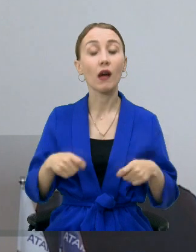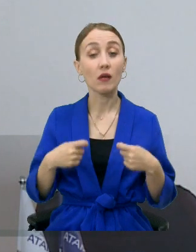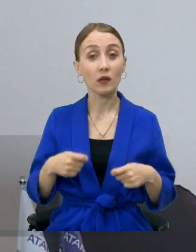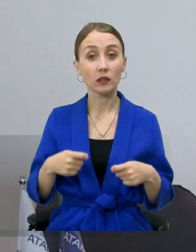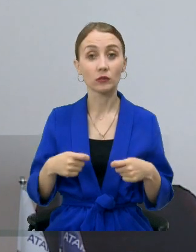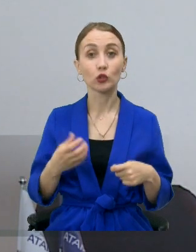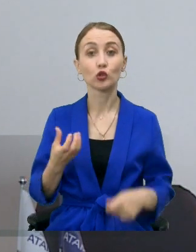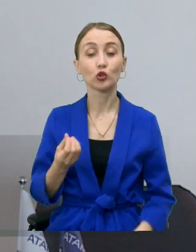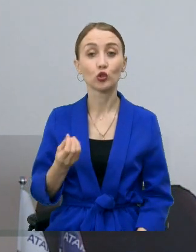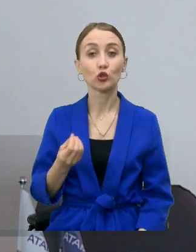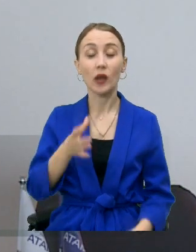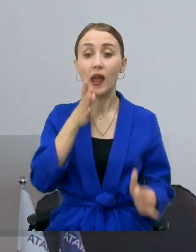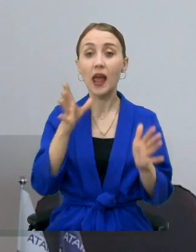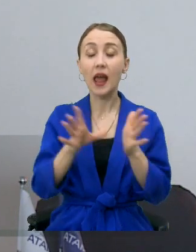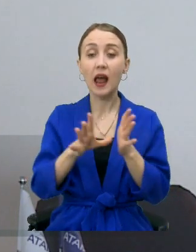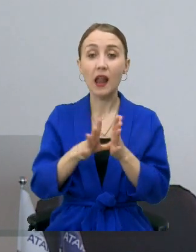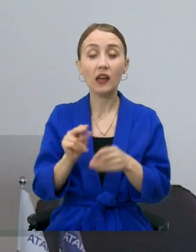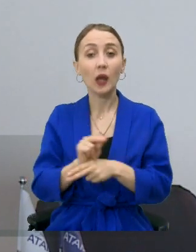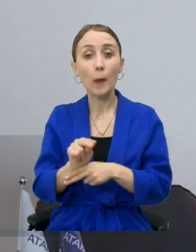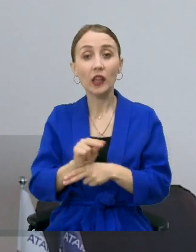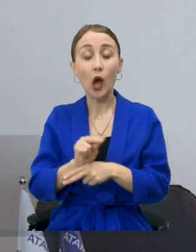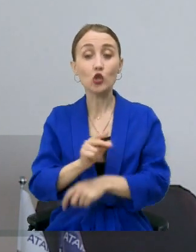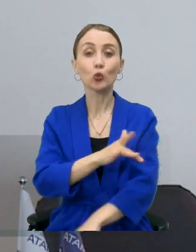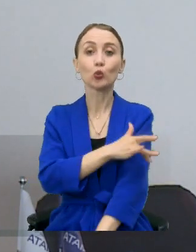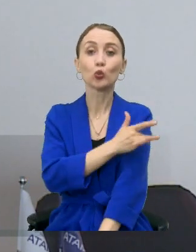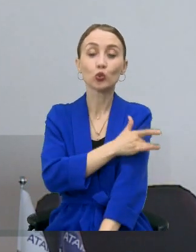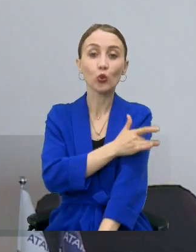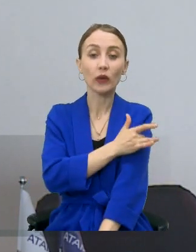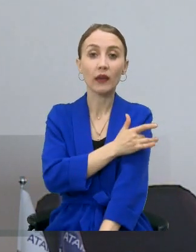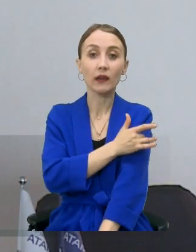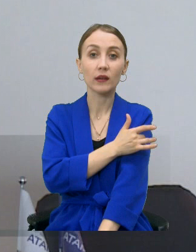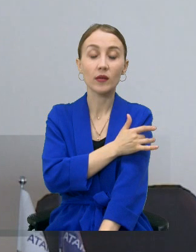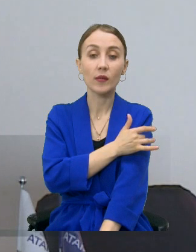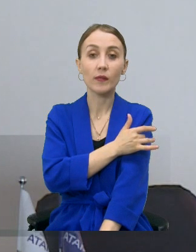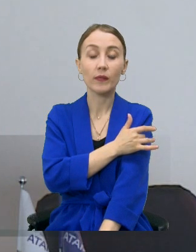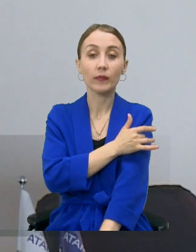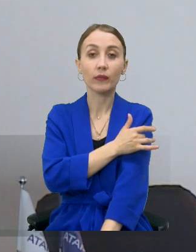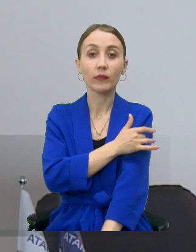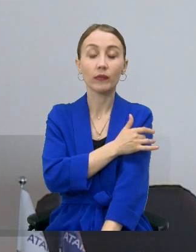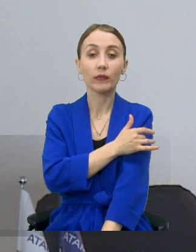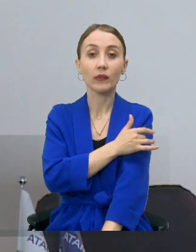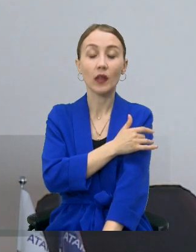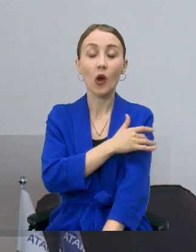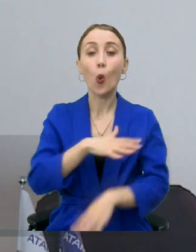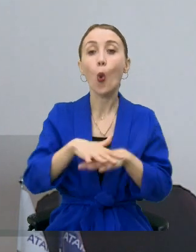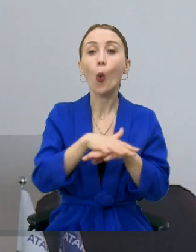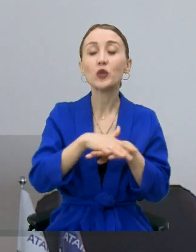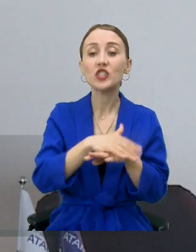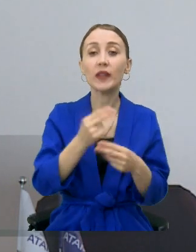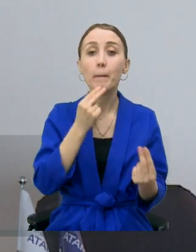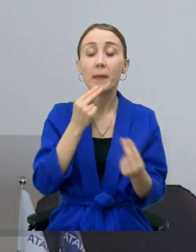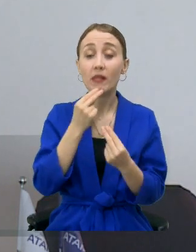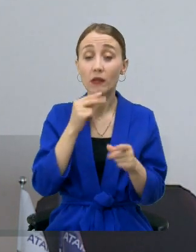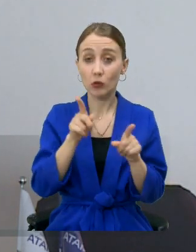также электромонтажные услуги, услуги в сфере общепита и